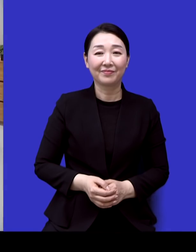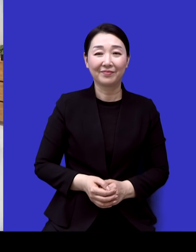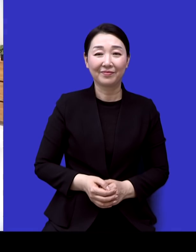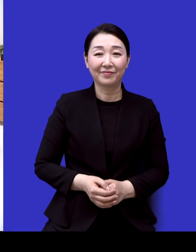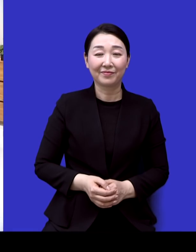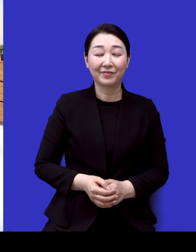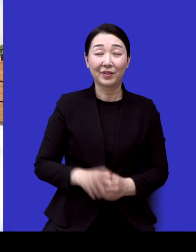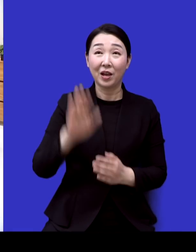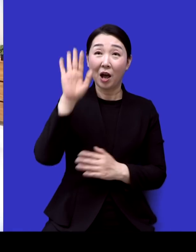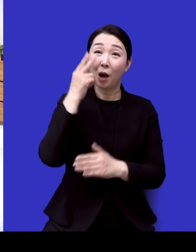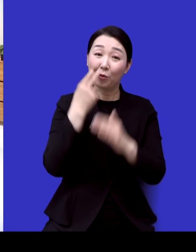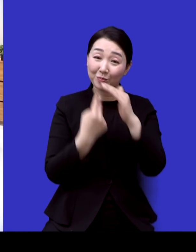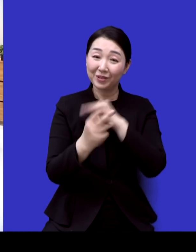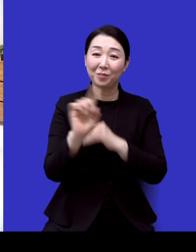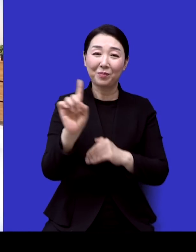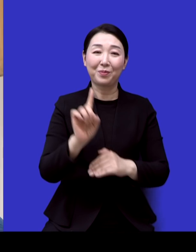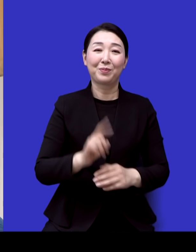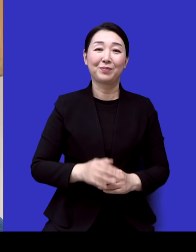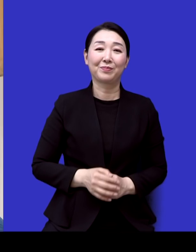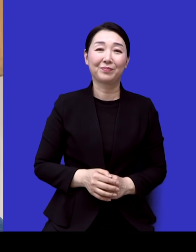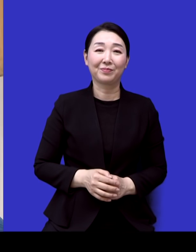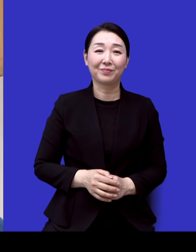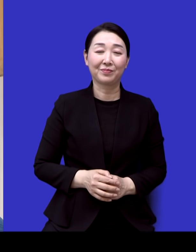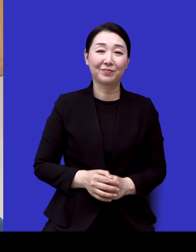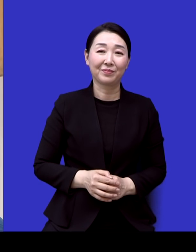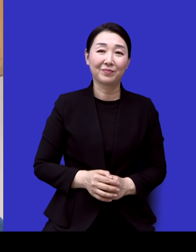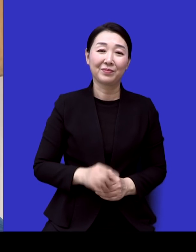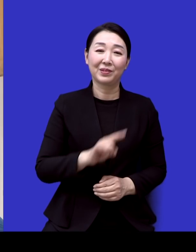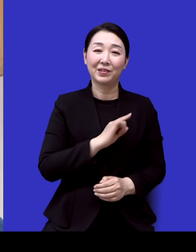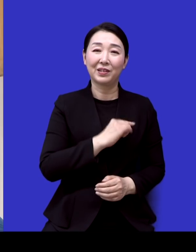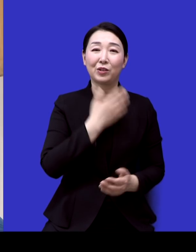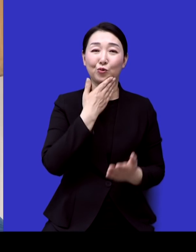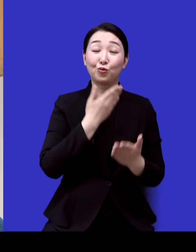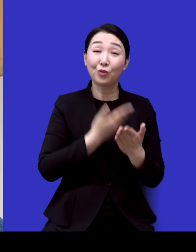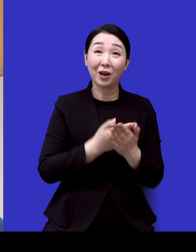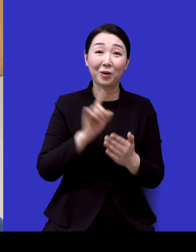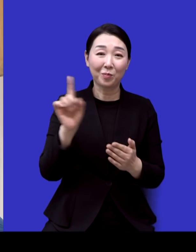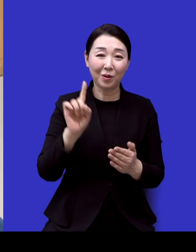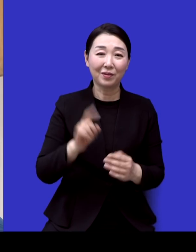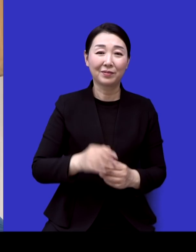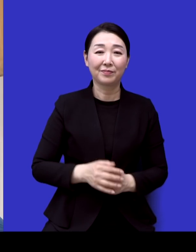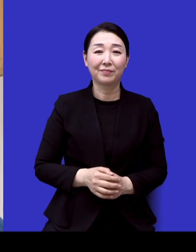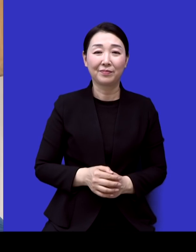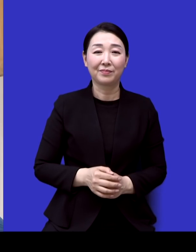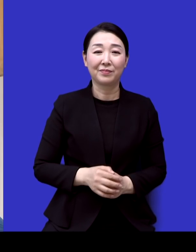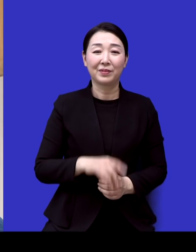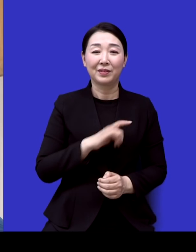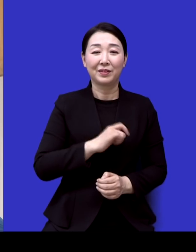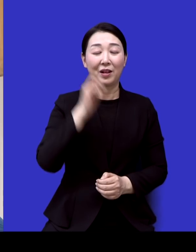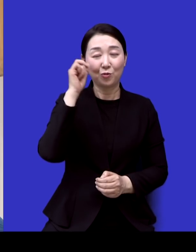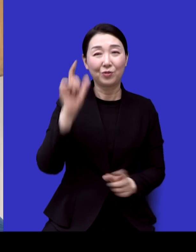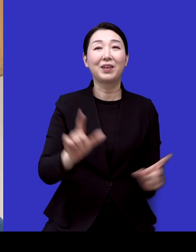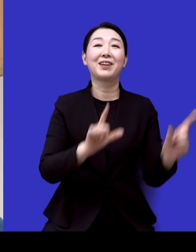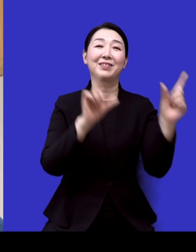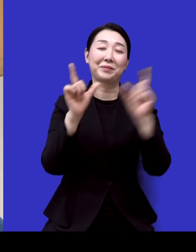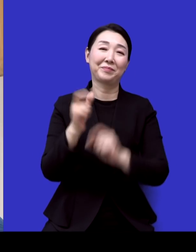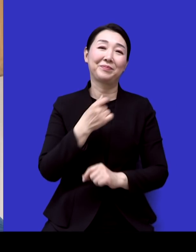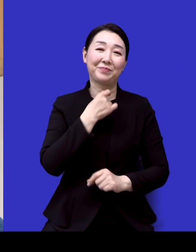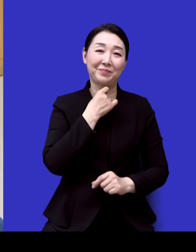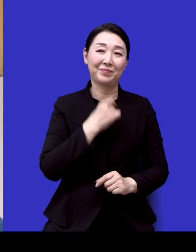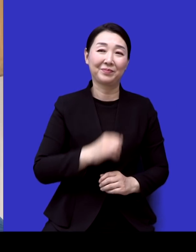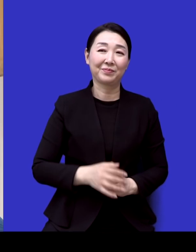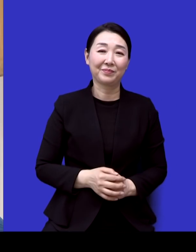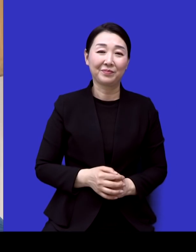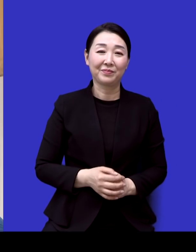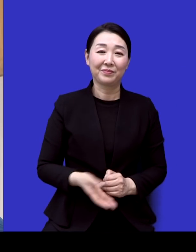그럼 앞으로 어떤 비전을 꿈꾸고 계세요? 예, 가장 제게 중요한 거는요. 가장 위대한 삶을 살고 싶습니다. 예.